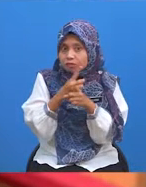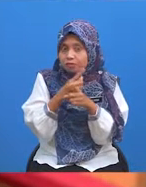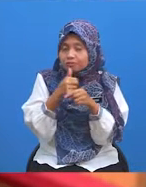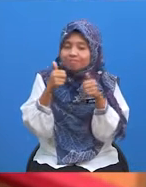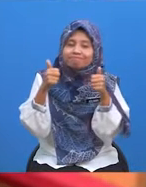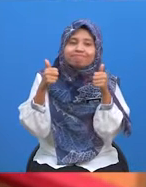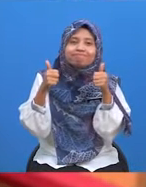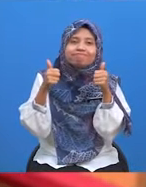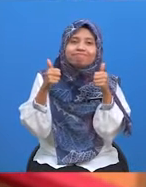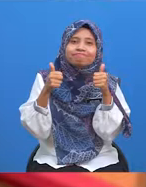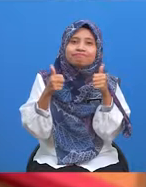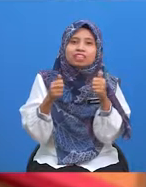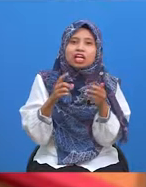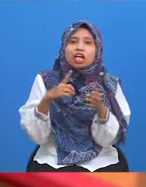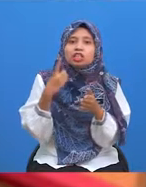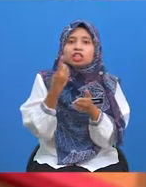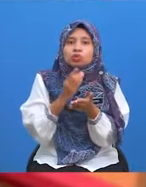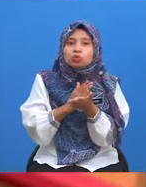dengan graf tangent.